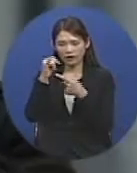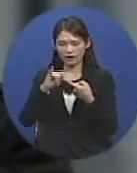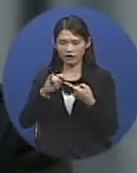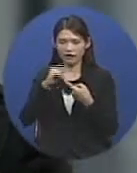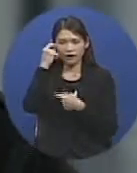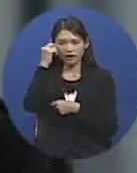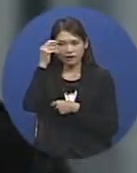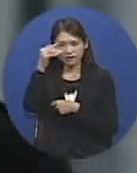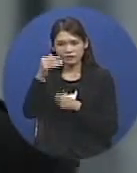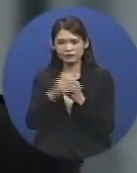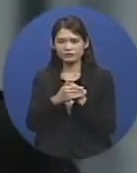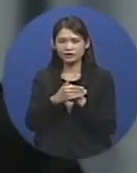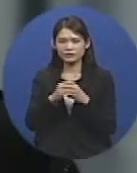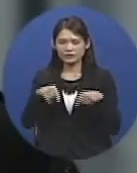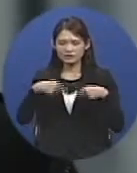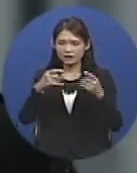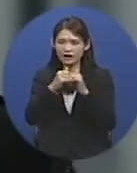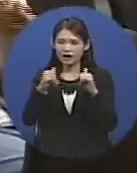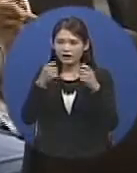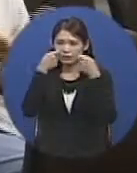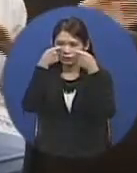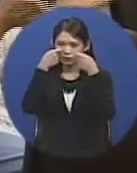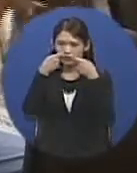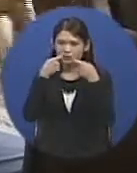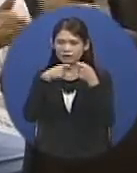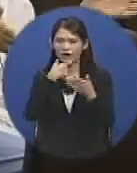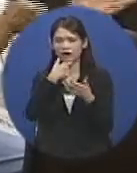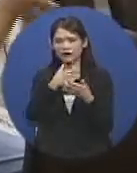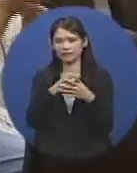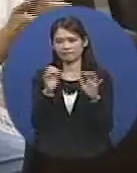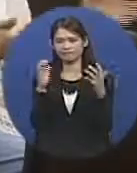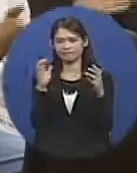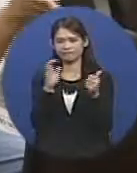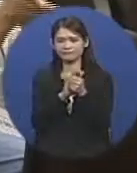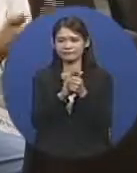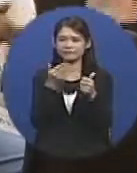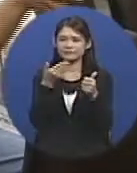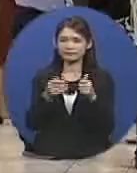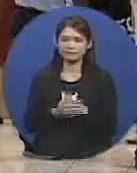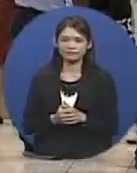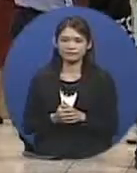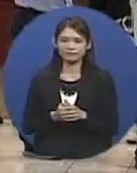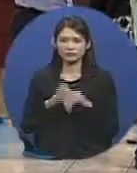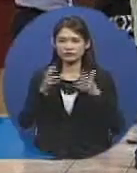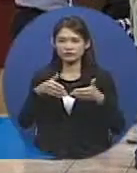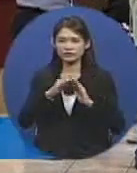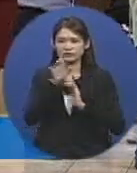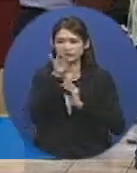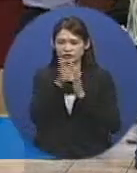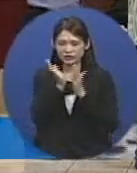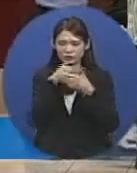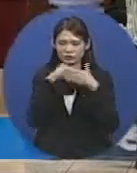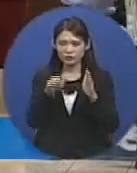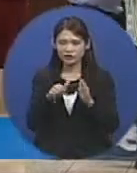속에 참가자들의 눈시울이 붉어지고 참가자에게 힘찬 박수를 보냅니다. 국립중앙도서관이